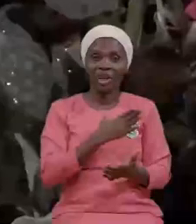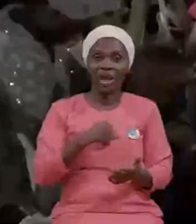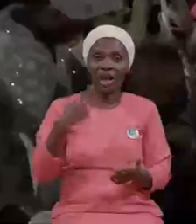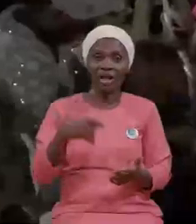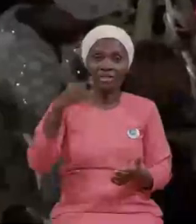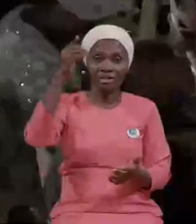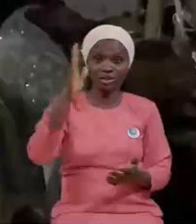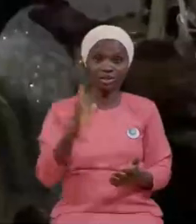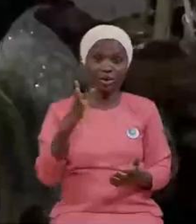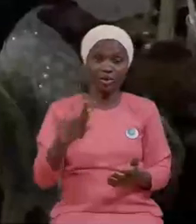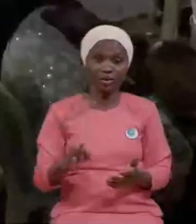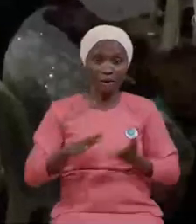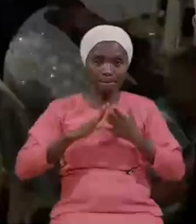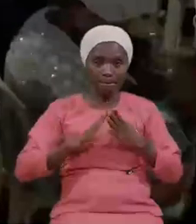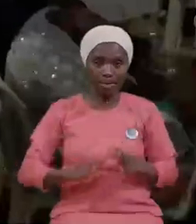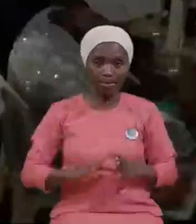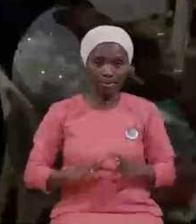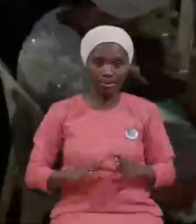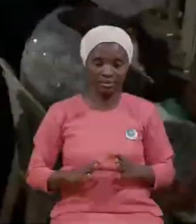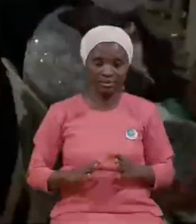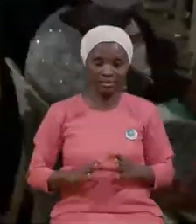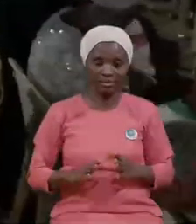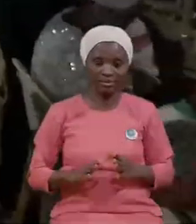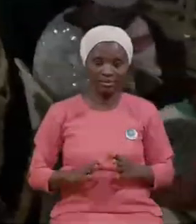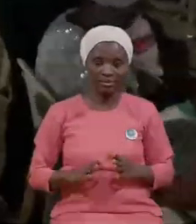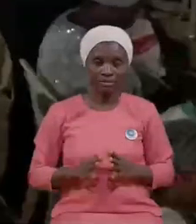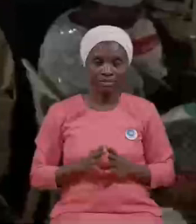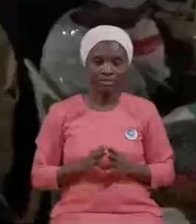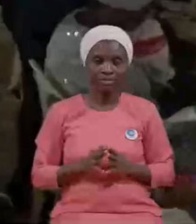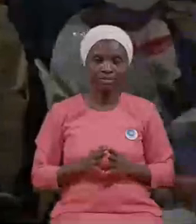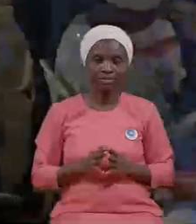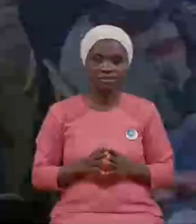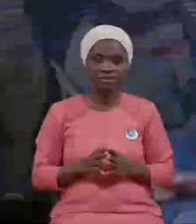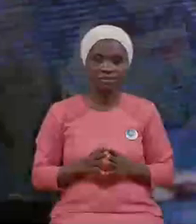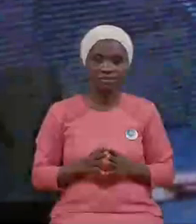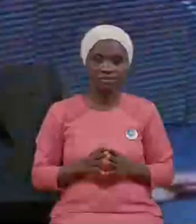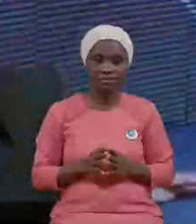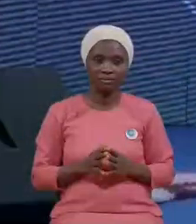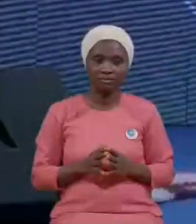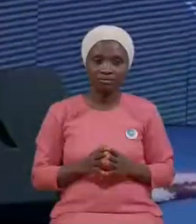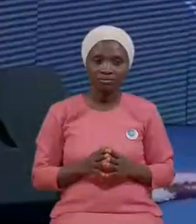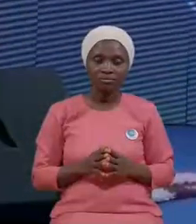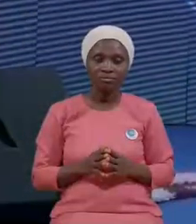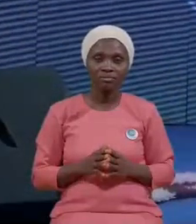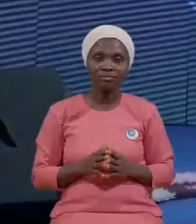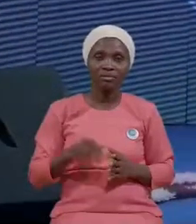Et le Dieu de paix. Ça, c'est le nom de Dieu. C'est le Dieu de